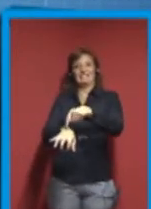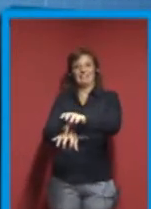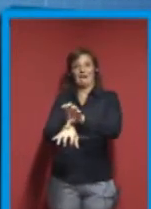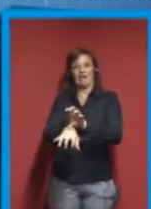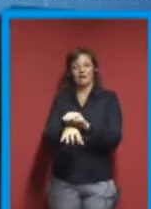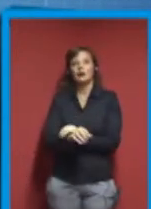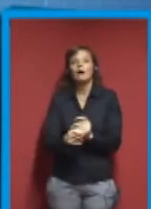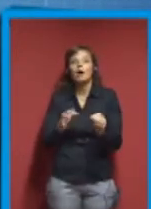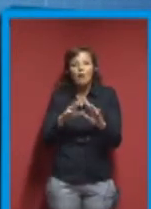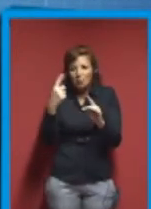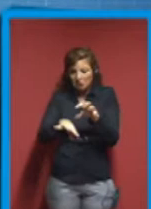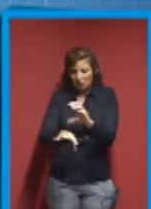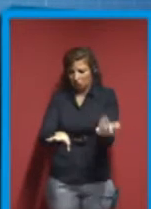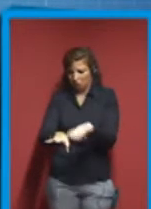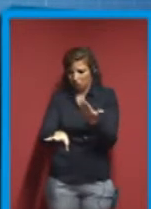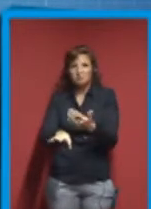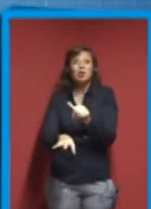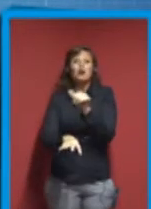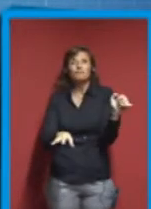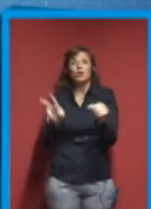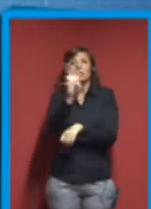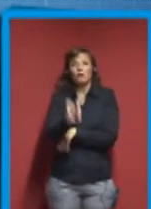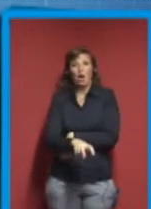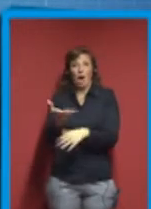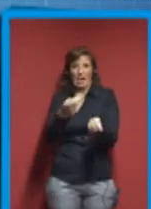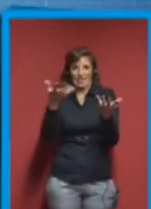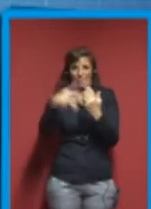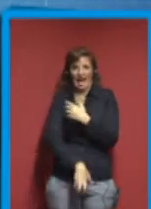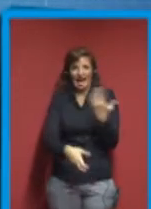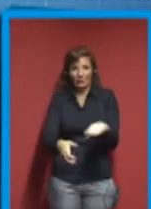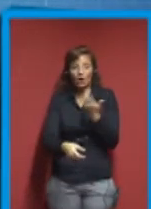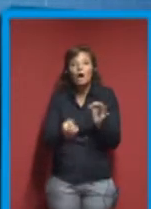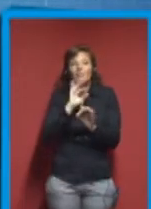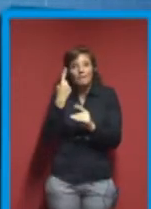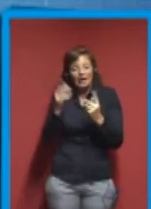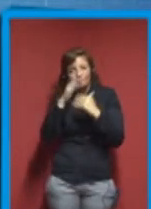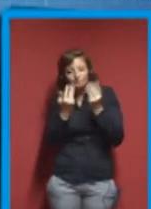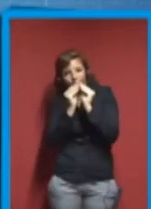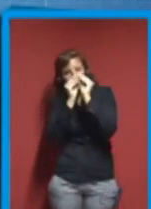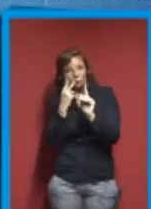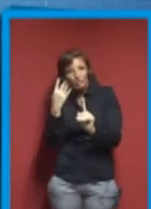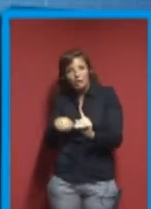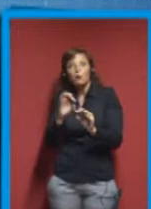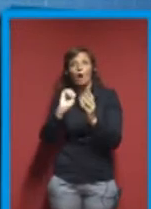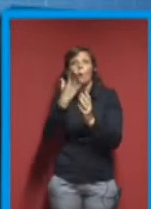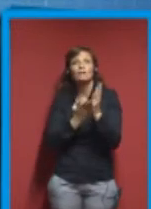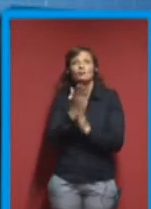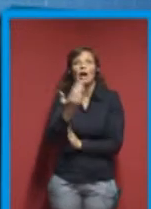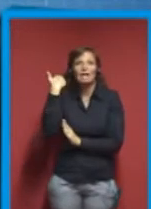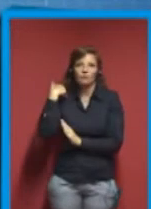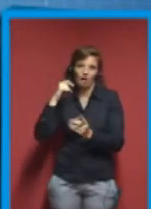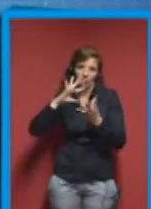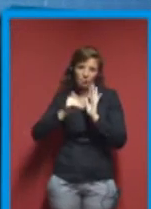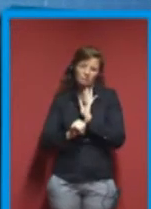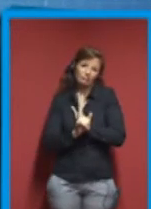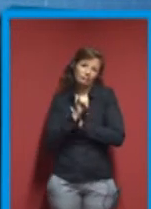Praticamente tutto questo è costato meno di 100 dollari. Per prototipare questo strumento, magari 15 anni fa sarebbe costato